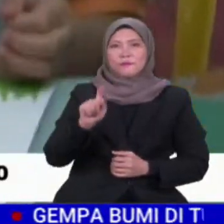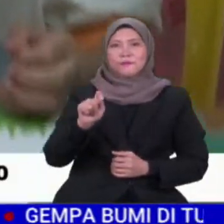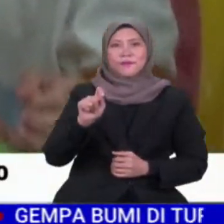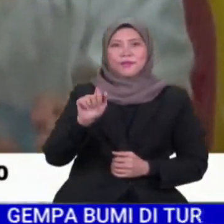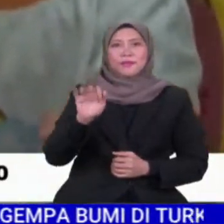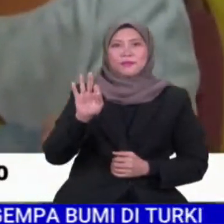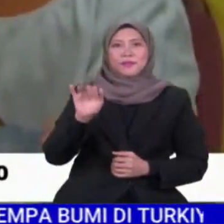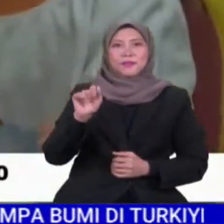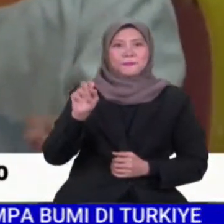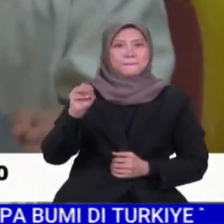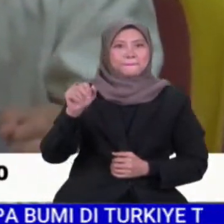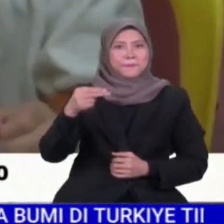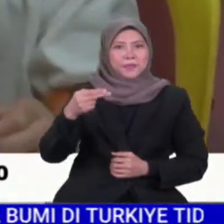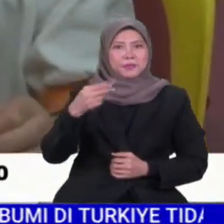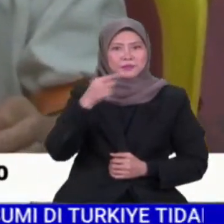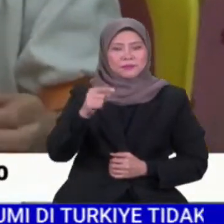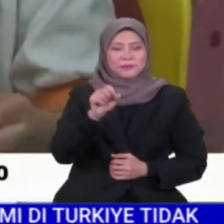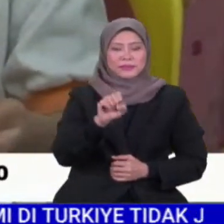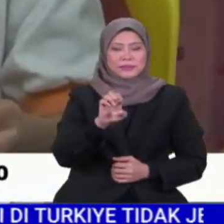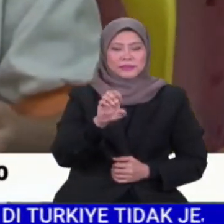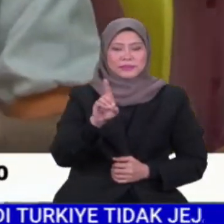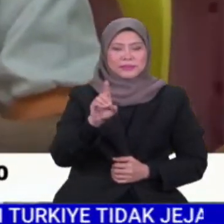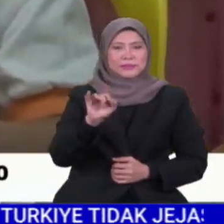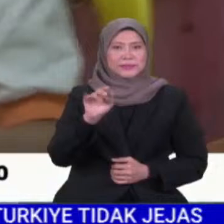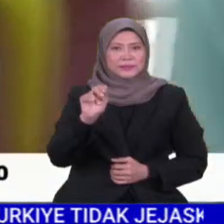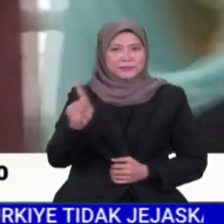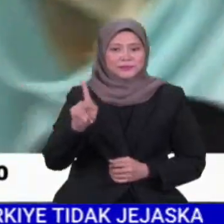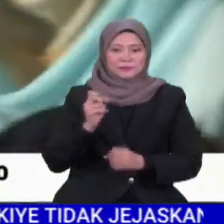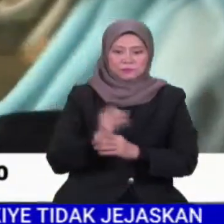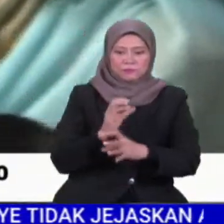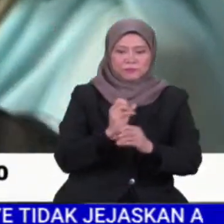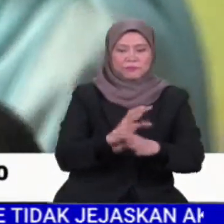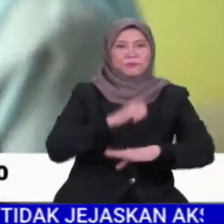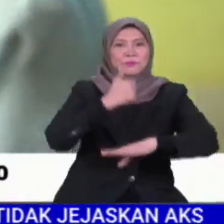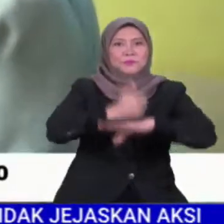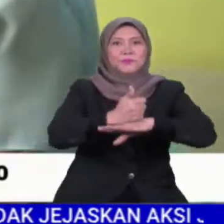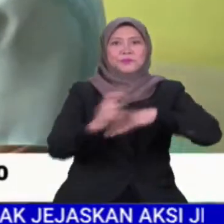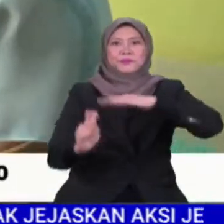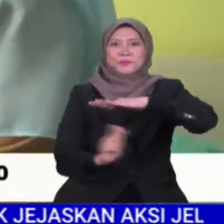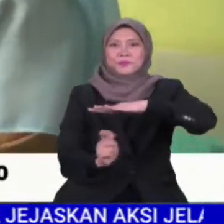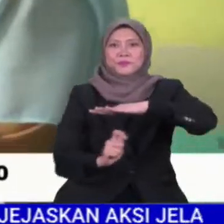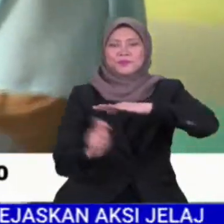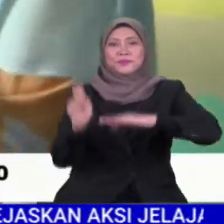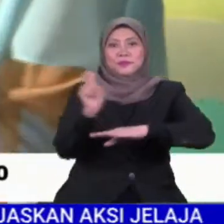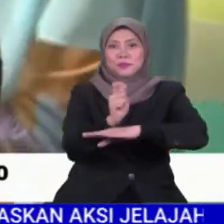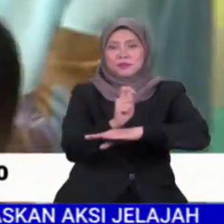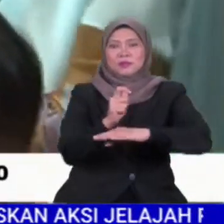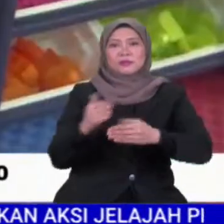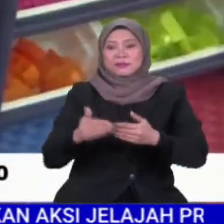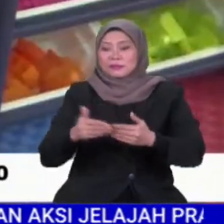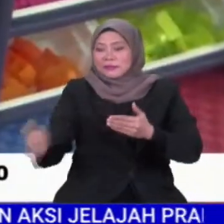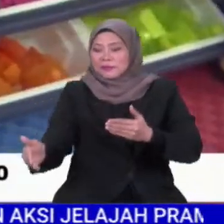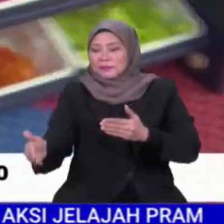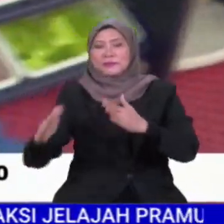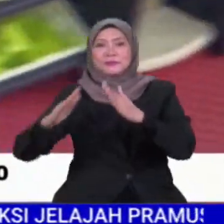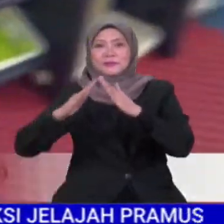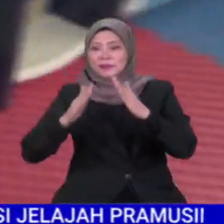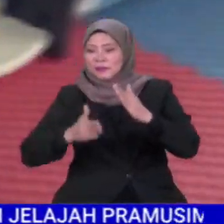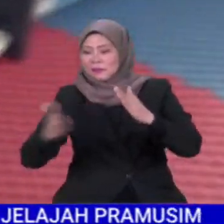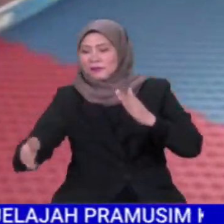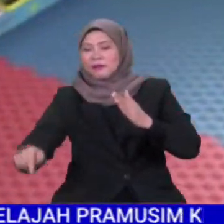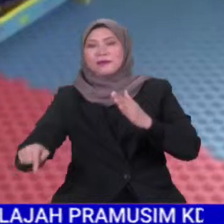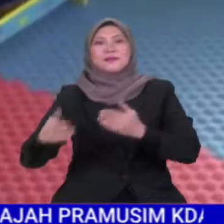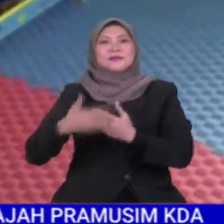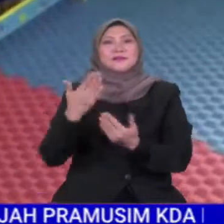Fatimah turun mendedahkan sedidik sedang berusaha mewujudkan premis Taska dan Tadika yang bersebelahan bagi